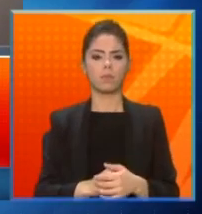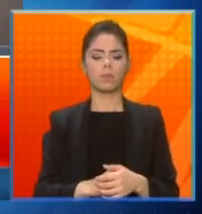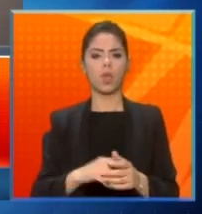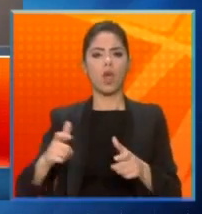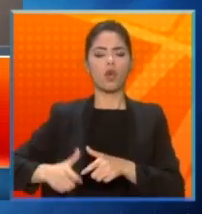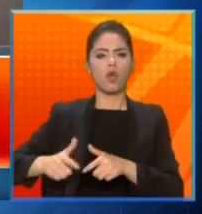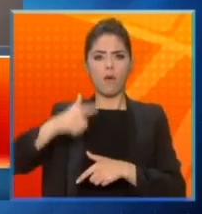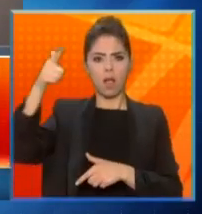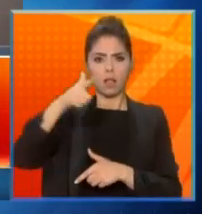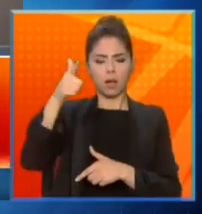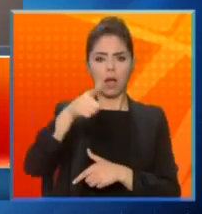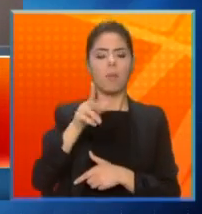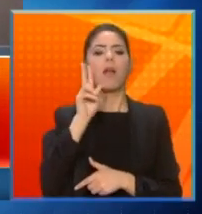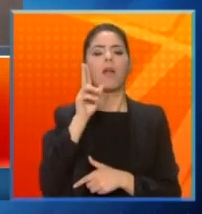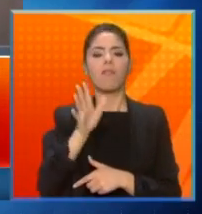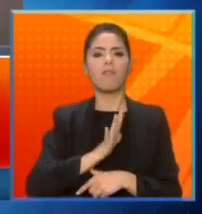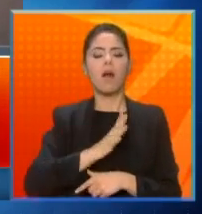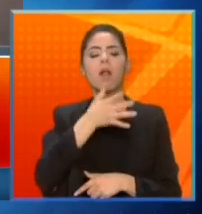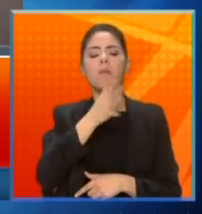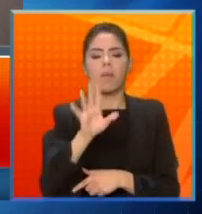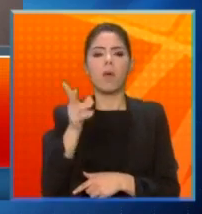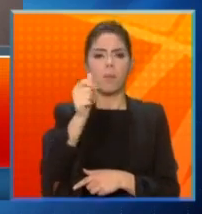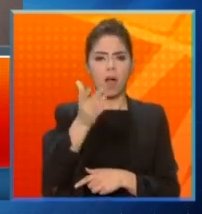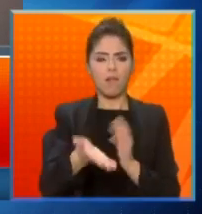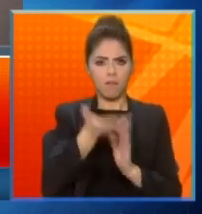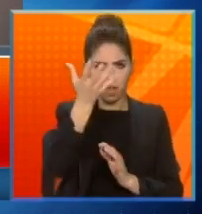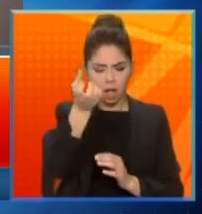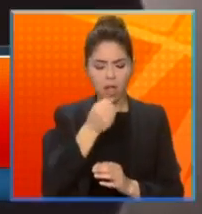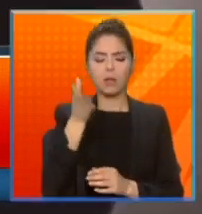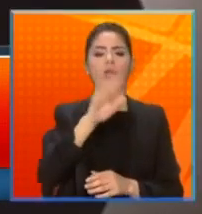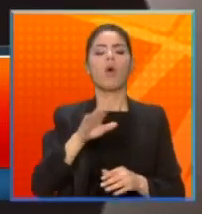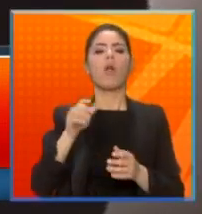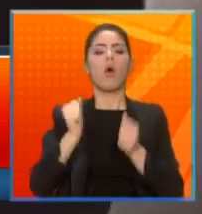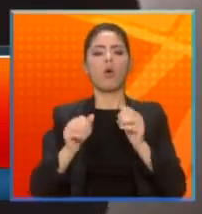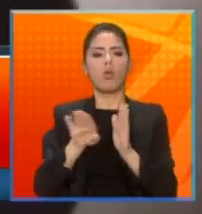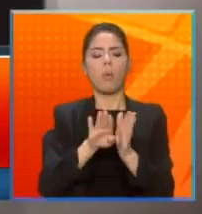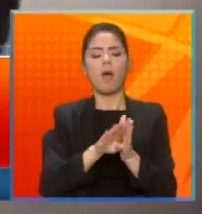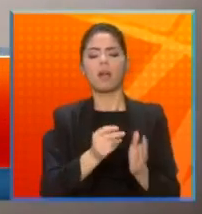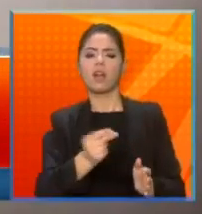Güvenlik kamerasını göz ardı eden yolcu para üstünün tamamını aldıktan sonra otoparktan uzaklaştı.